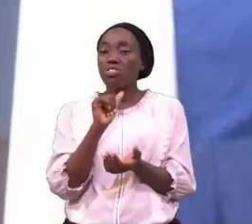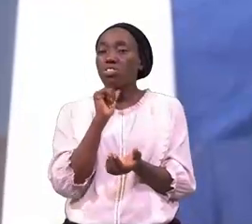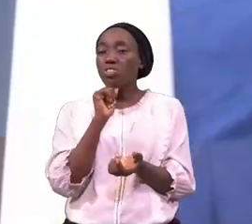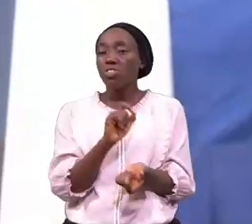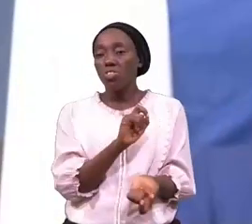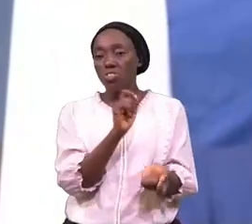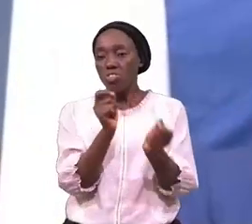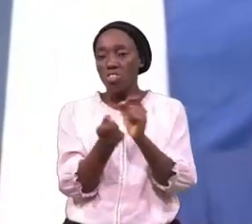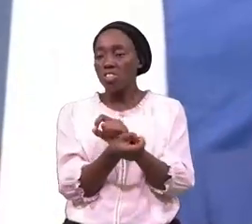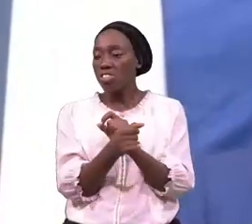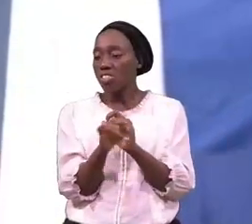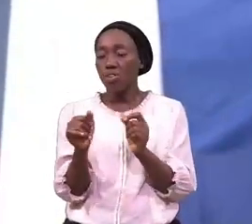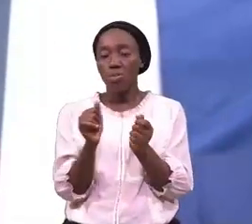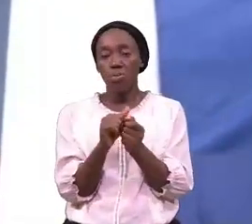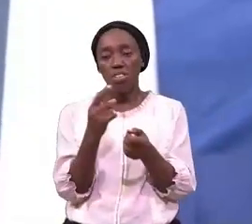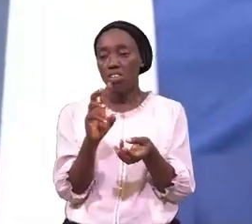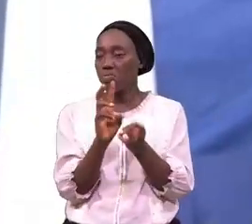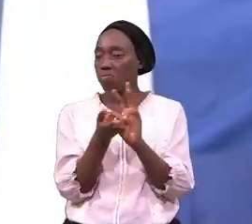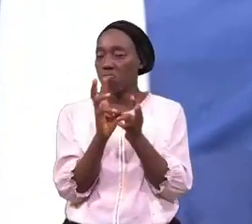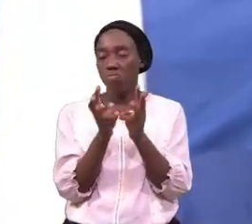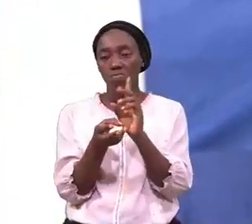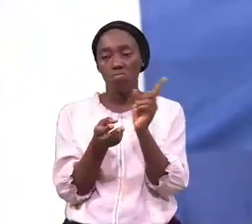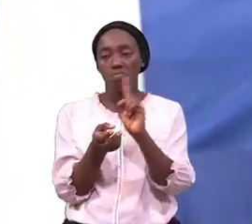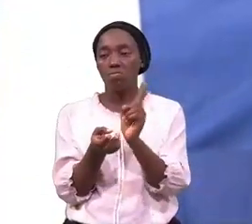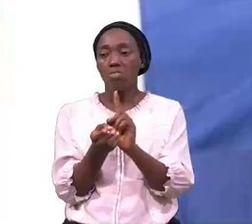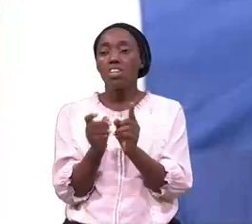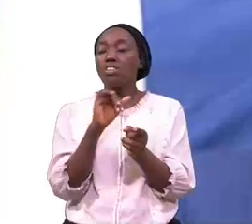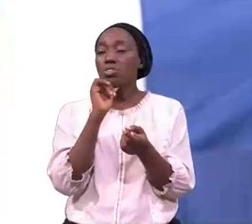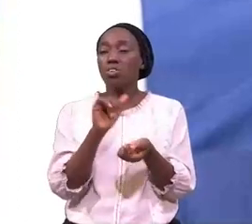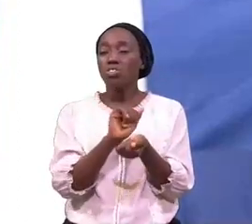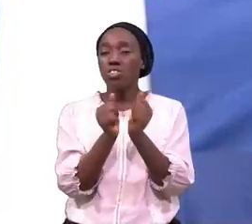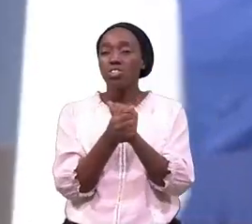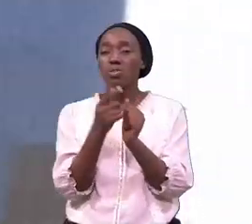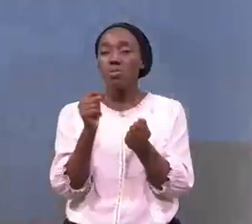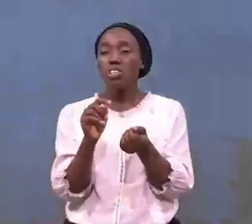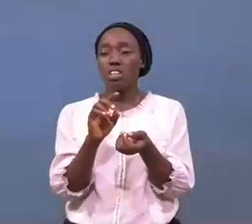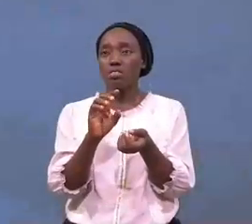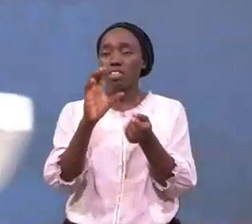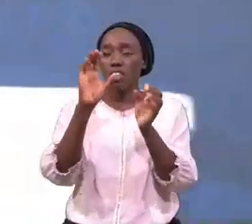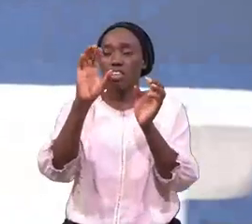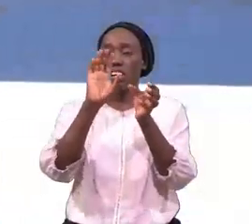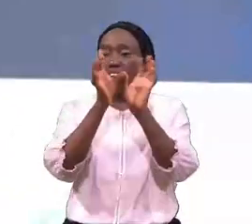Il ne change pas avec le temps. Il ne change pas avec le climat.